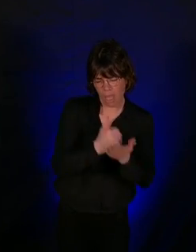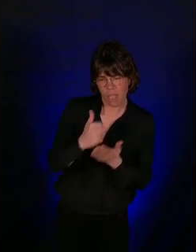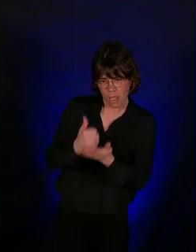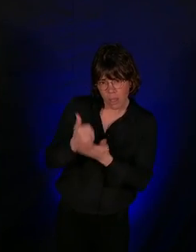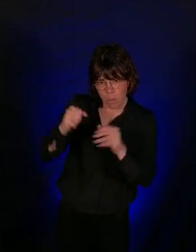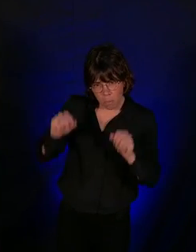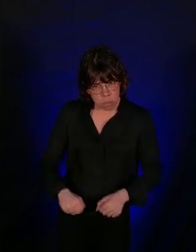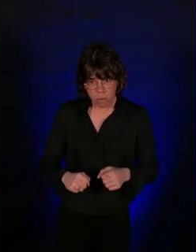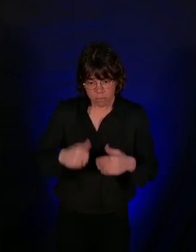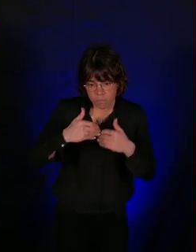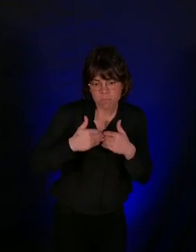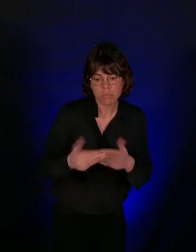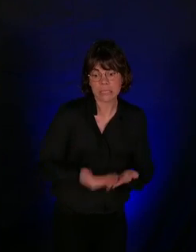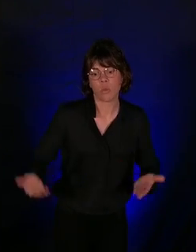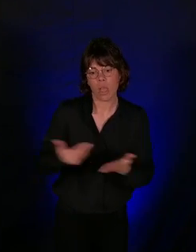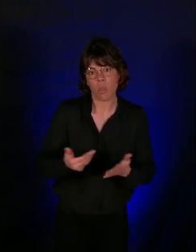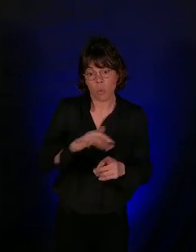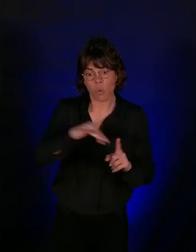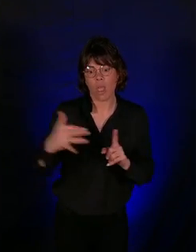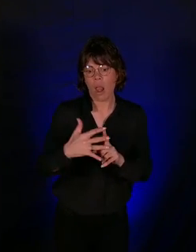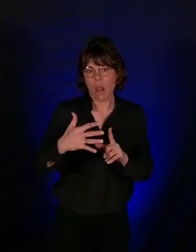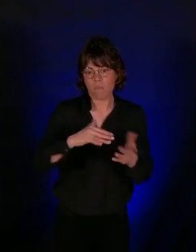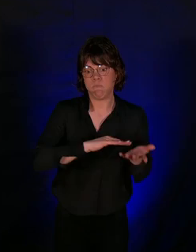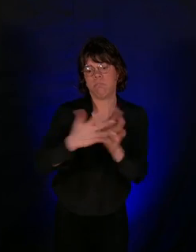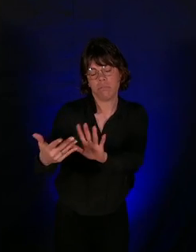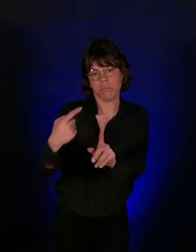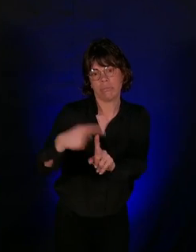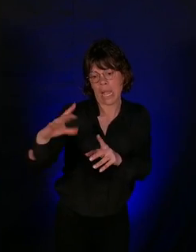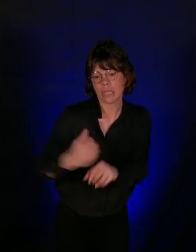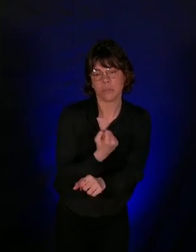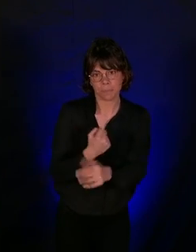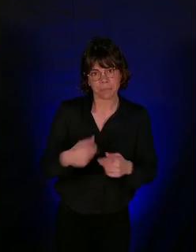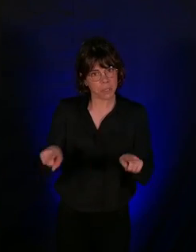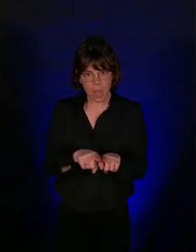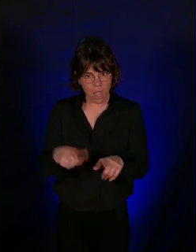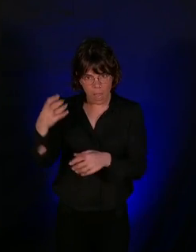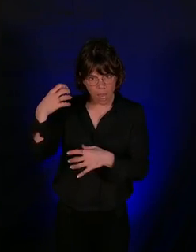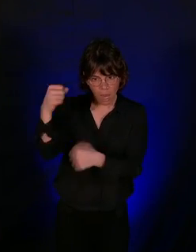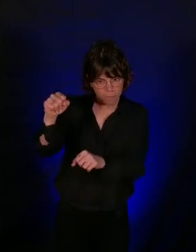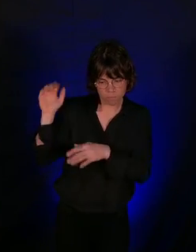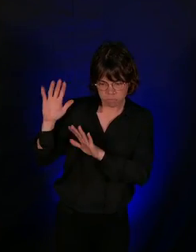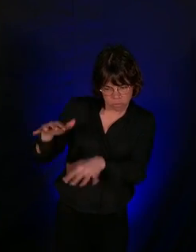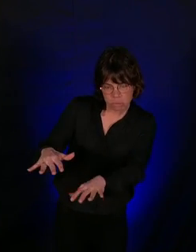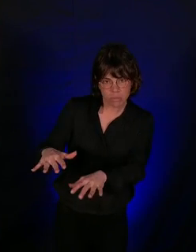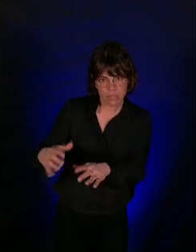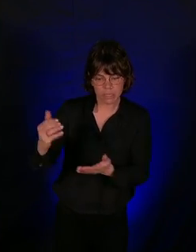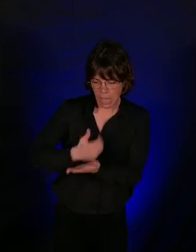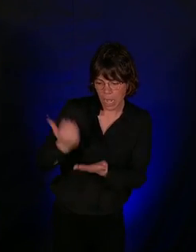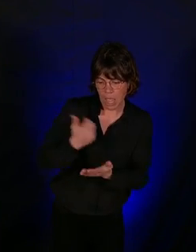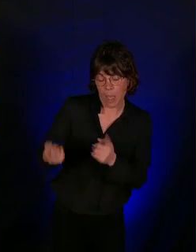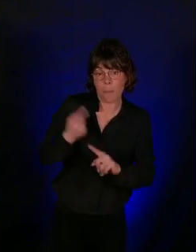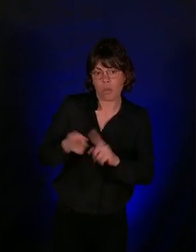avoir de grandes victoires sociales demain comme dans notre acte lors de la grève pour nos salaires nous reprenons le mode ordre